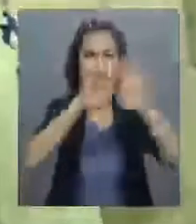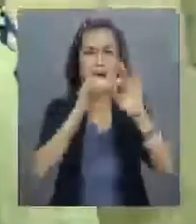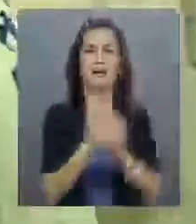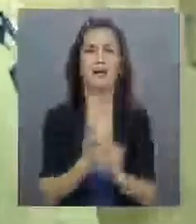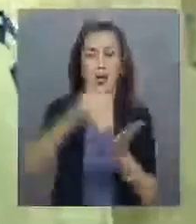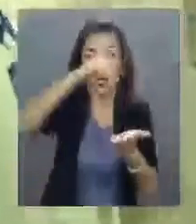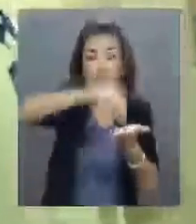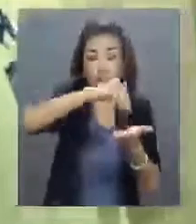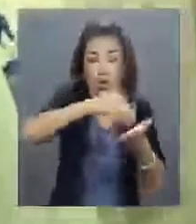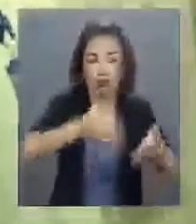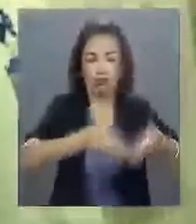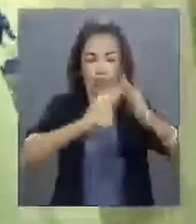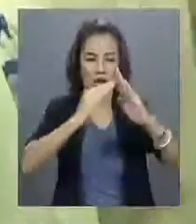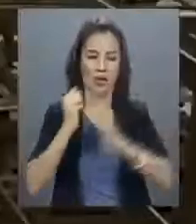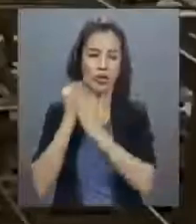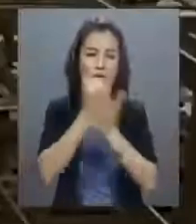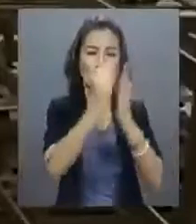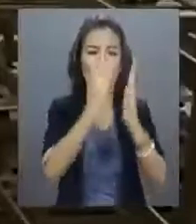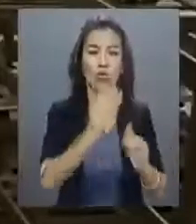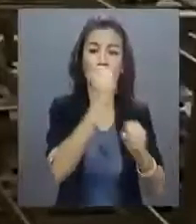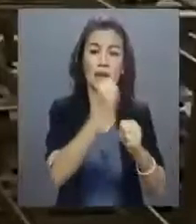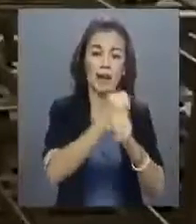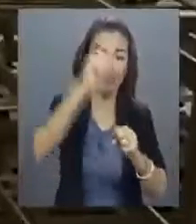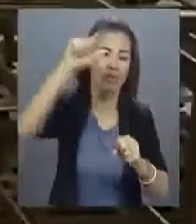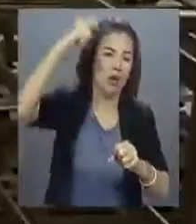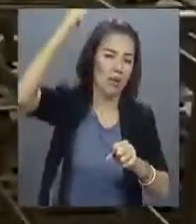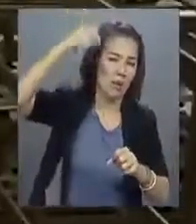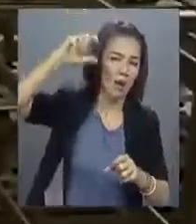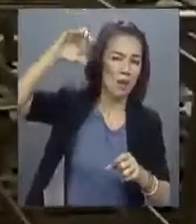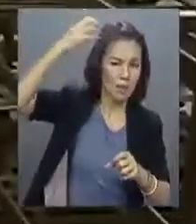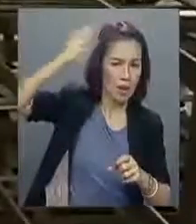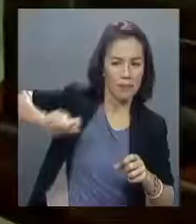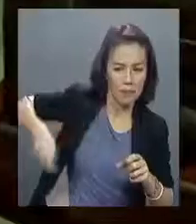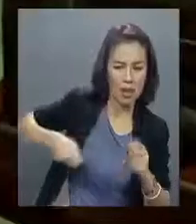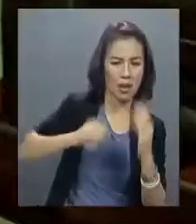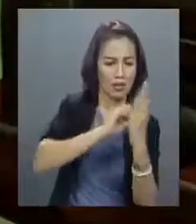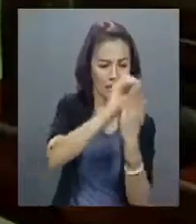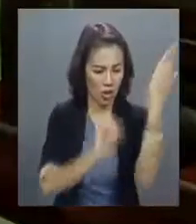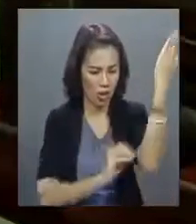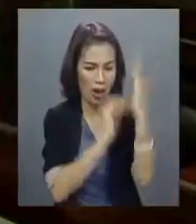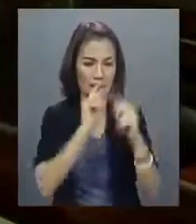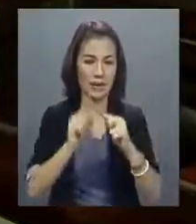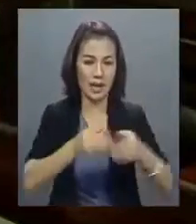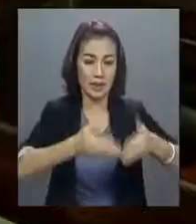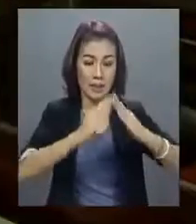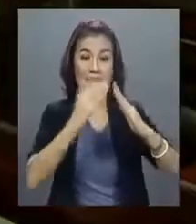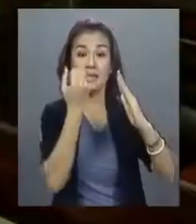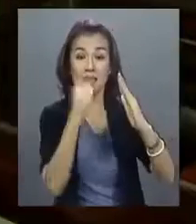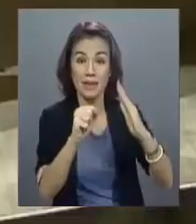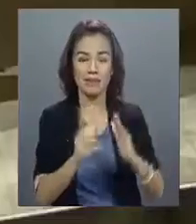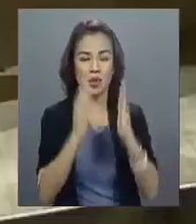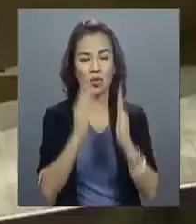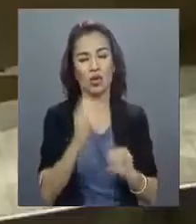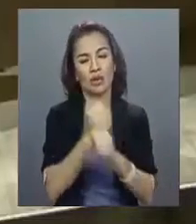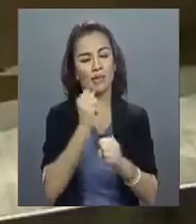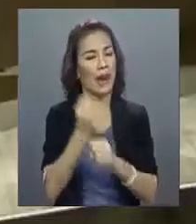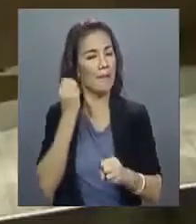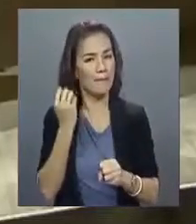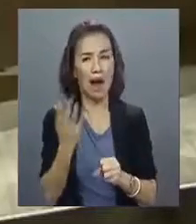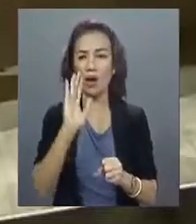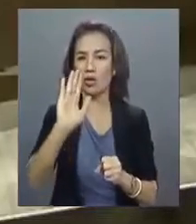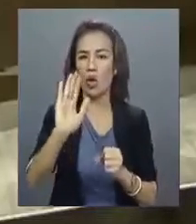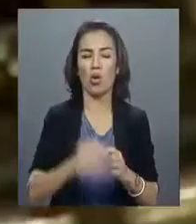หลือแรงงานต่างด้าวที่จะจัดตั้งขึ้นในจังหวัด10จังหวัดซึ่งก็เป็นพื้นที่ที่มีแรงงานต่างด้าวเป็นจำนวนมากเ